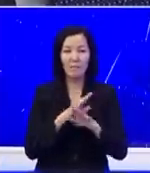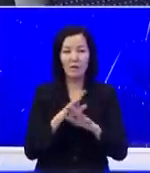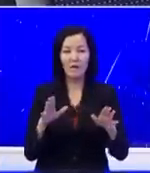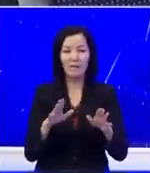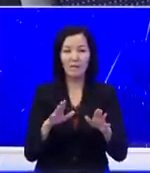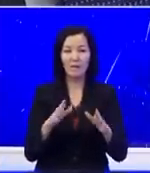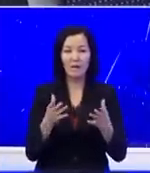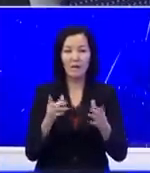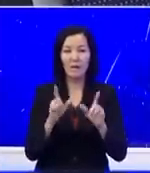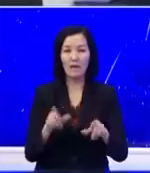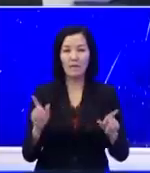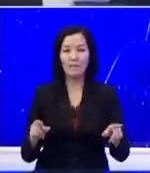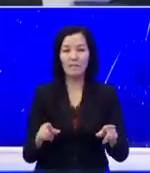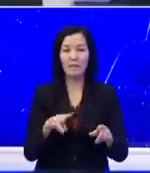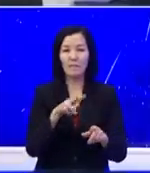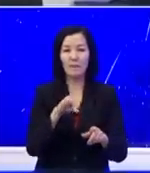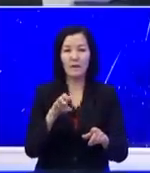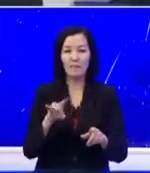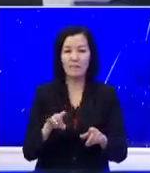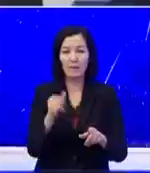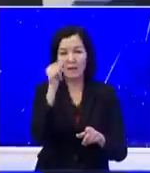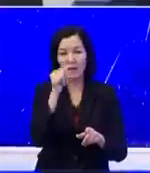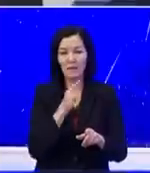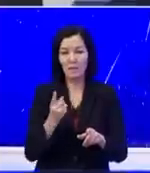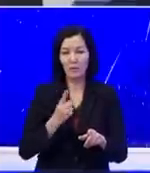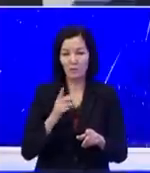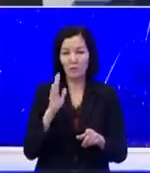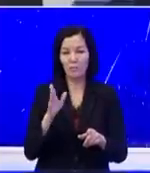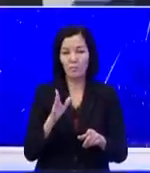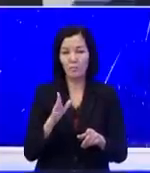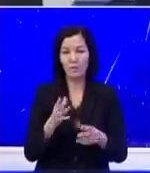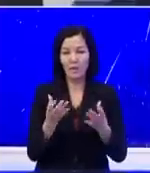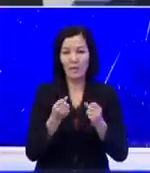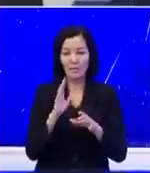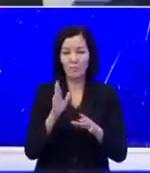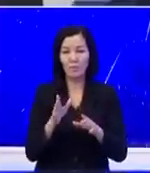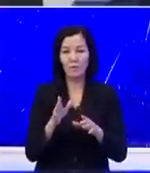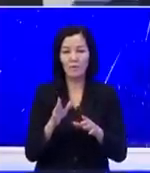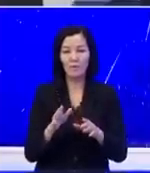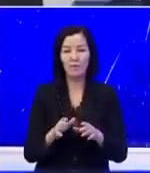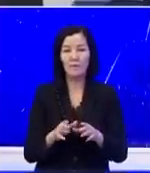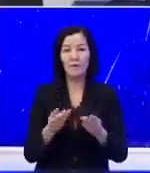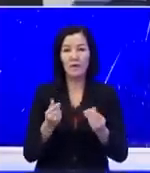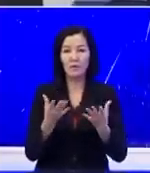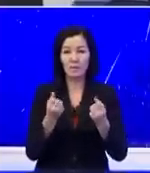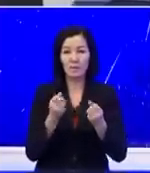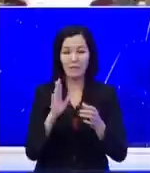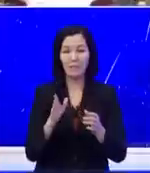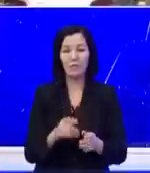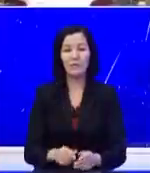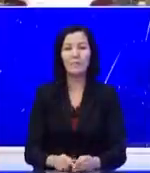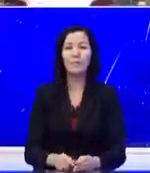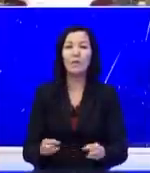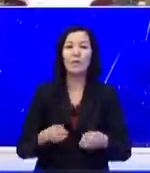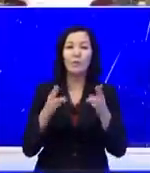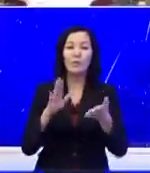ақшасын осы мамыр айында түскенін қазір күтіп отырмыз. Бәрі ашқан кісілердің бәрі ақшасын алады деген үміттеміз.